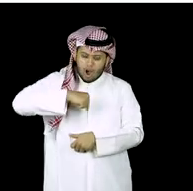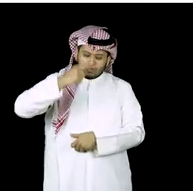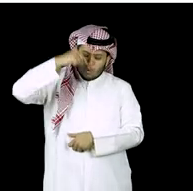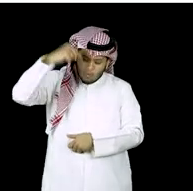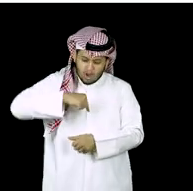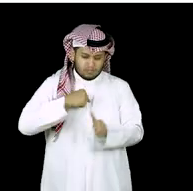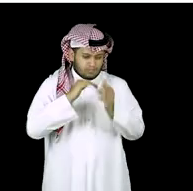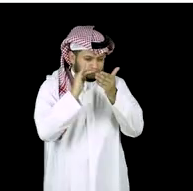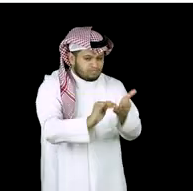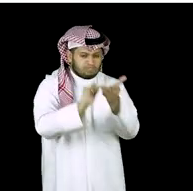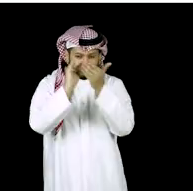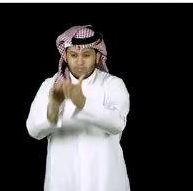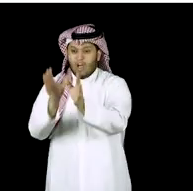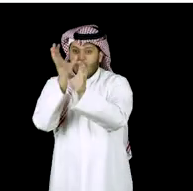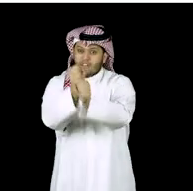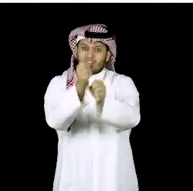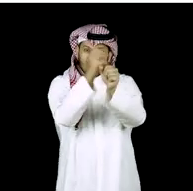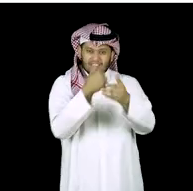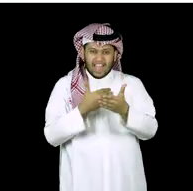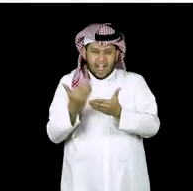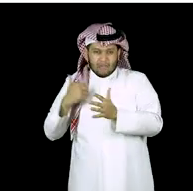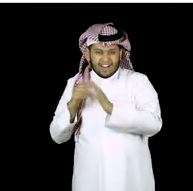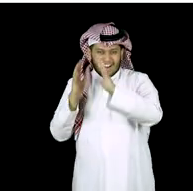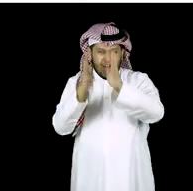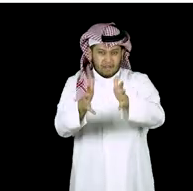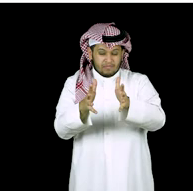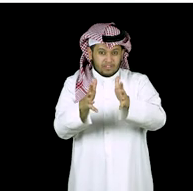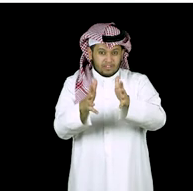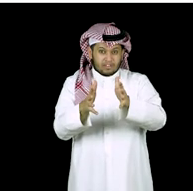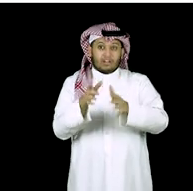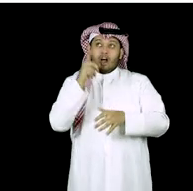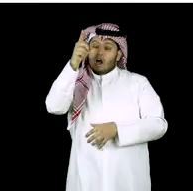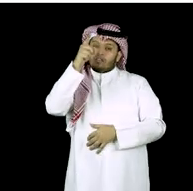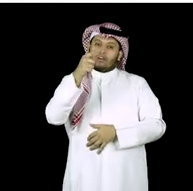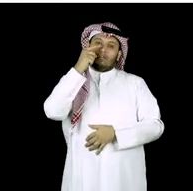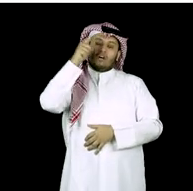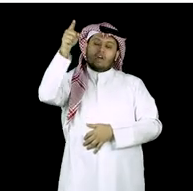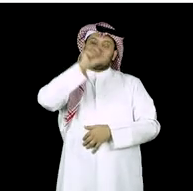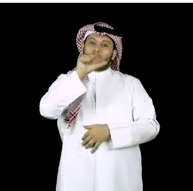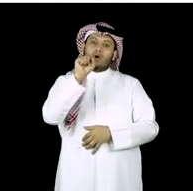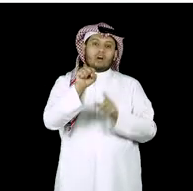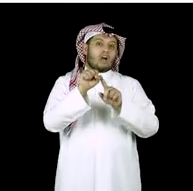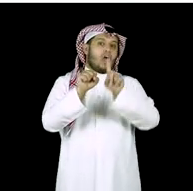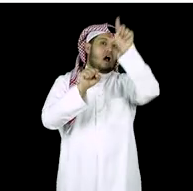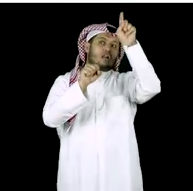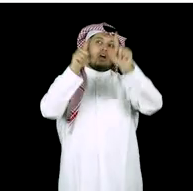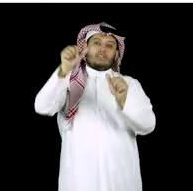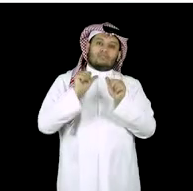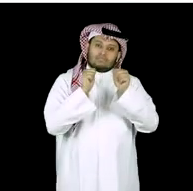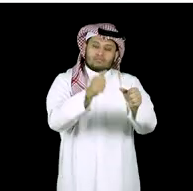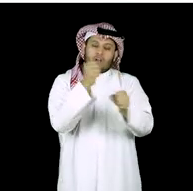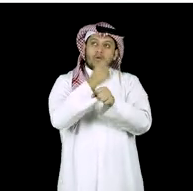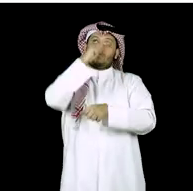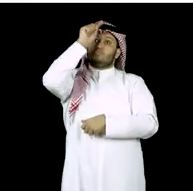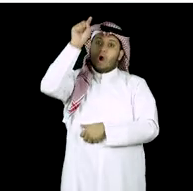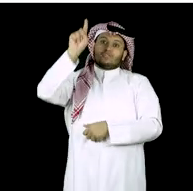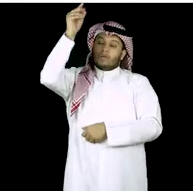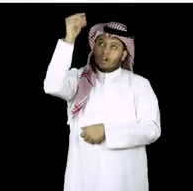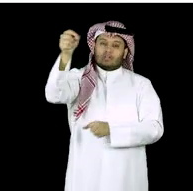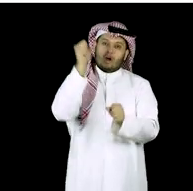الأمة المتقدم ذكرها فقد أدى حق الله تعالى فيما أوجبه